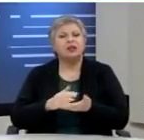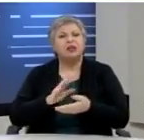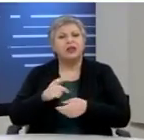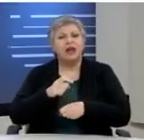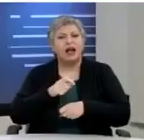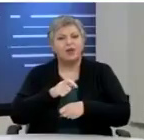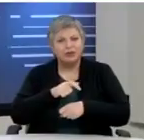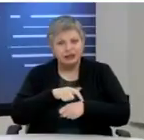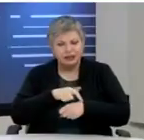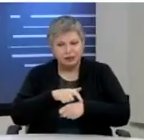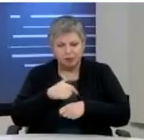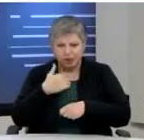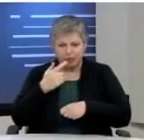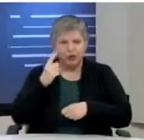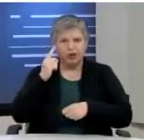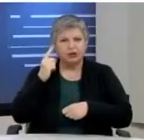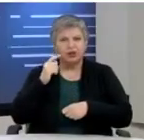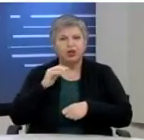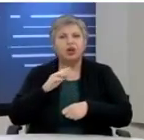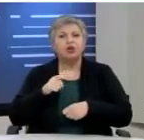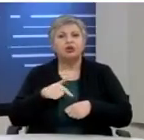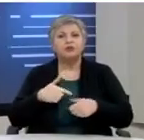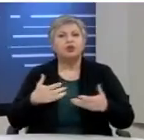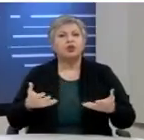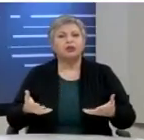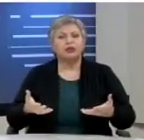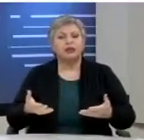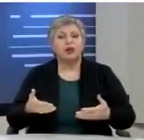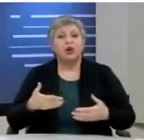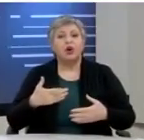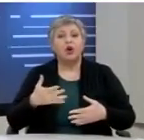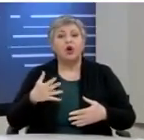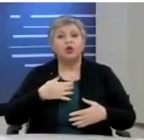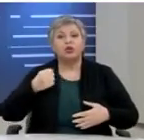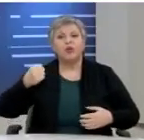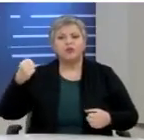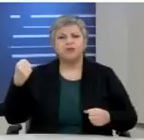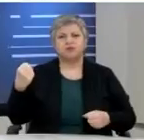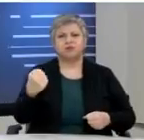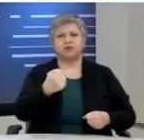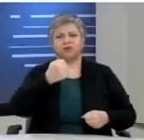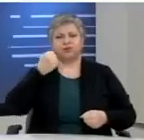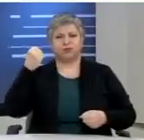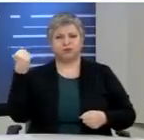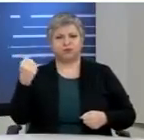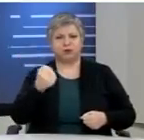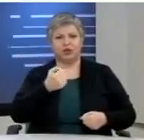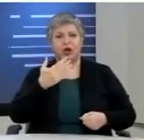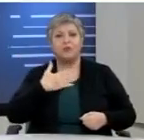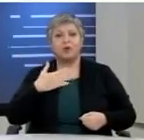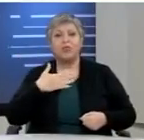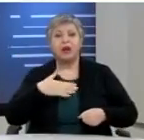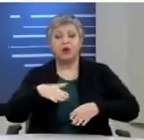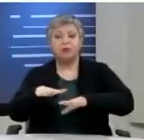σήμερα είναι η ασίγαστη δίψα του ελληνικού εθνικισμού για εκδίκηση απέναντι στις κατακτήσεις του